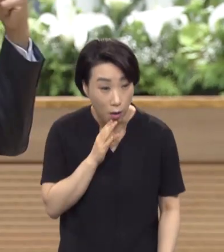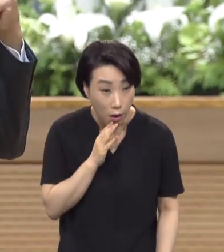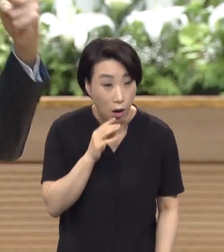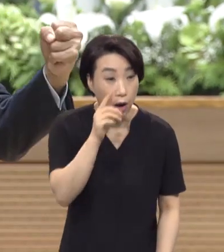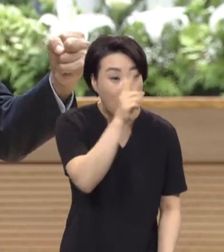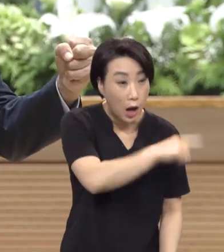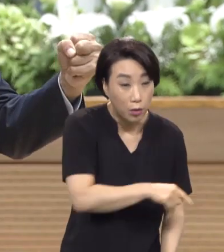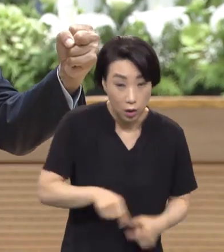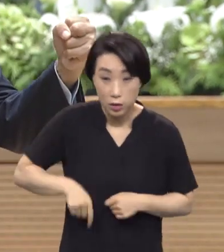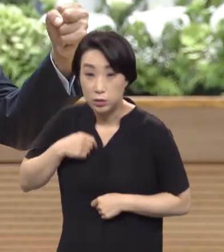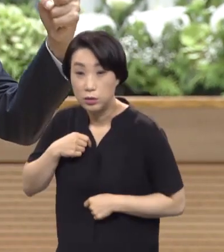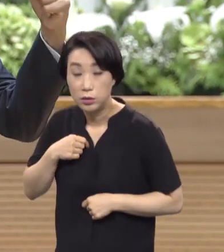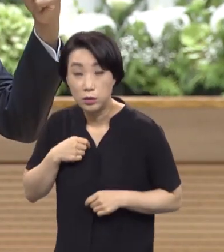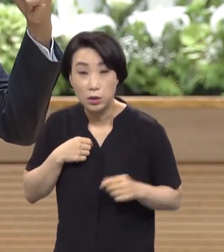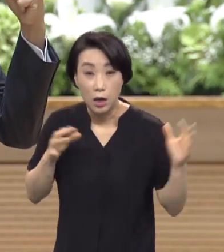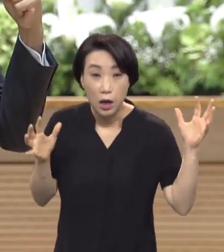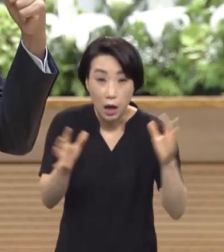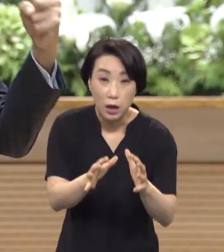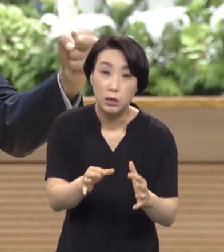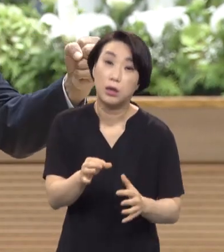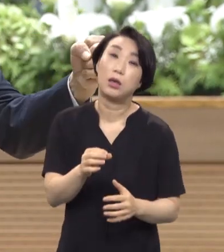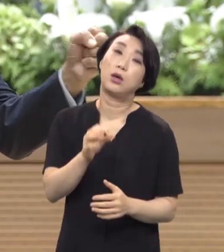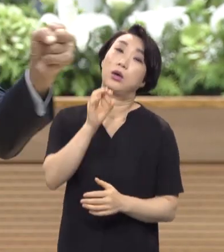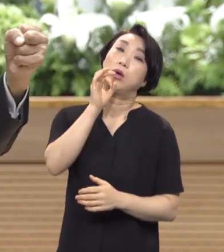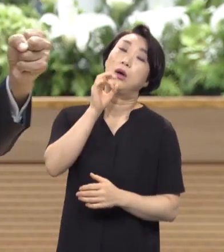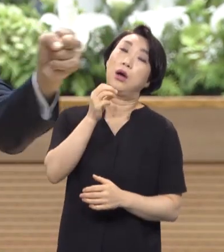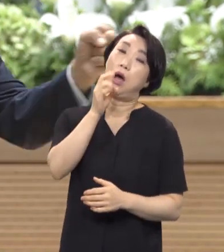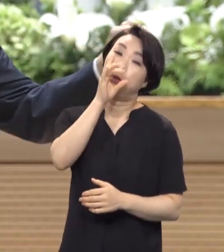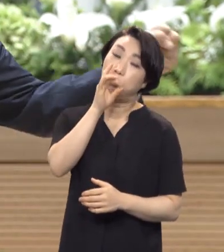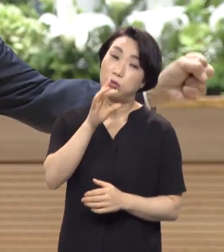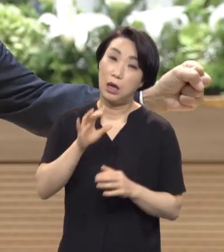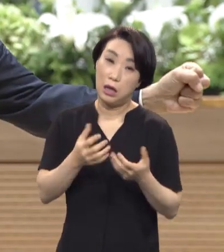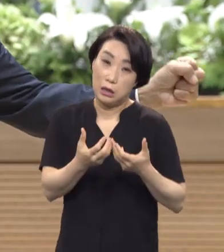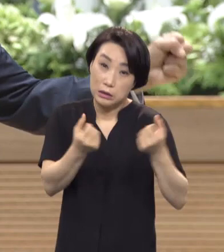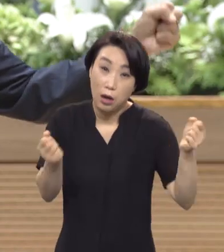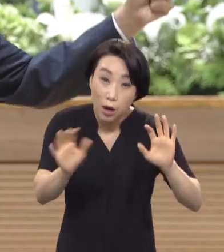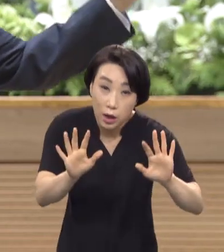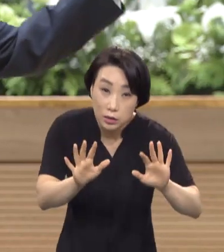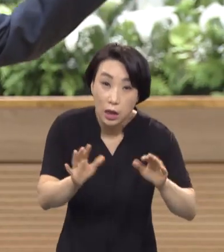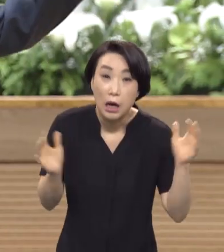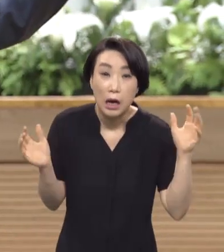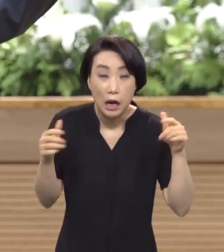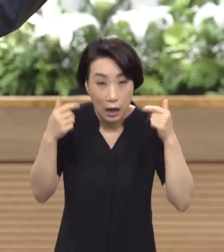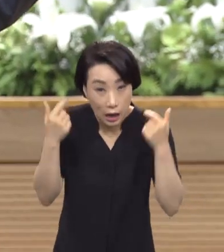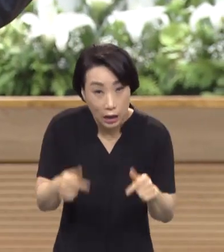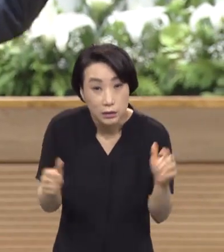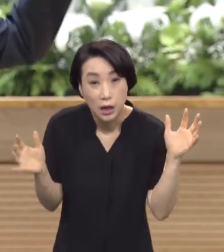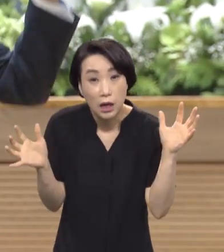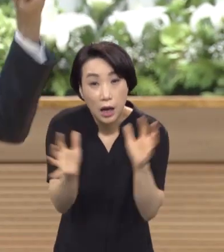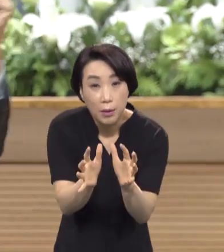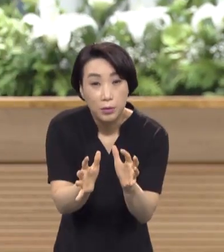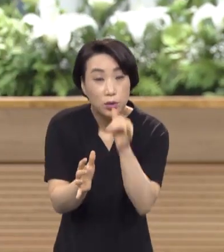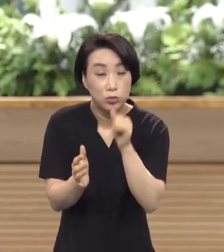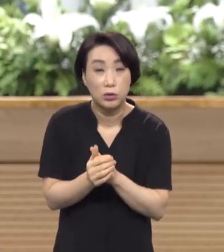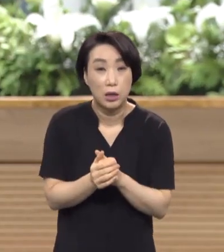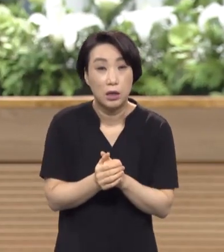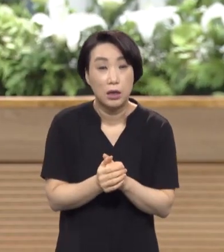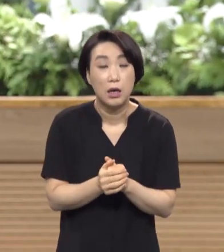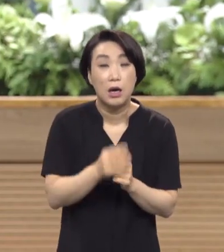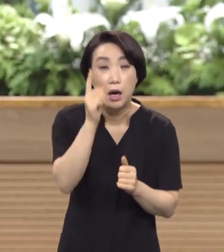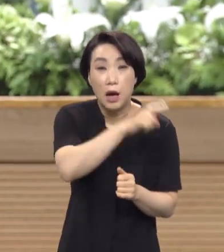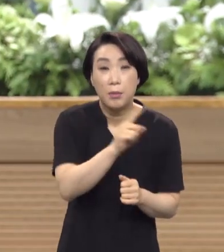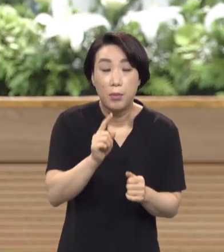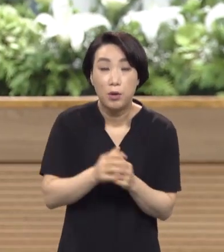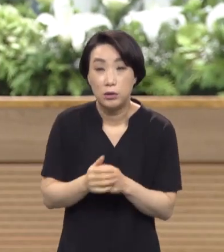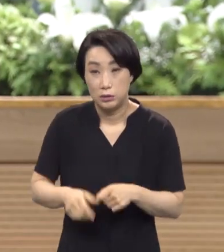악과 의는 공존하지 못하는데 따로 있지 않고 항상 악은 의를